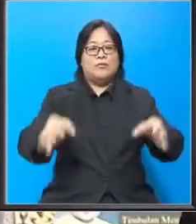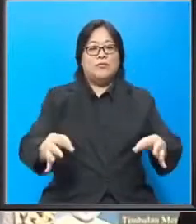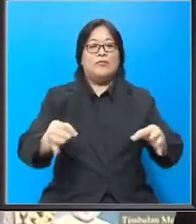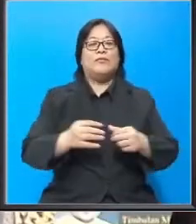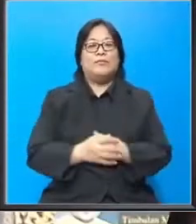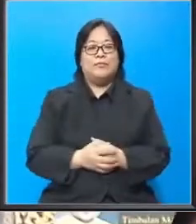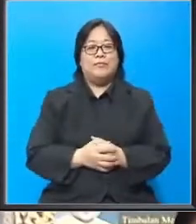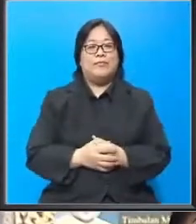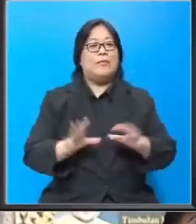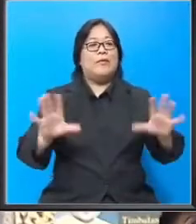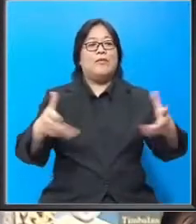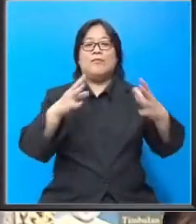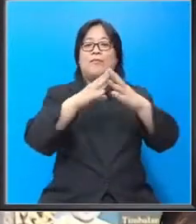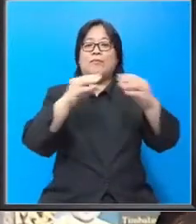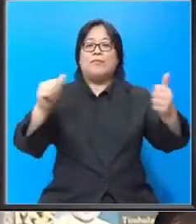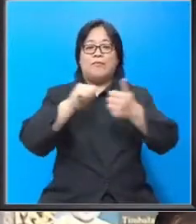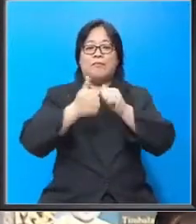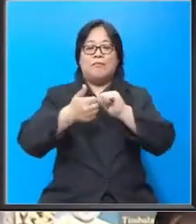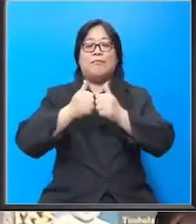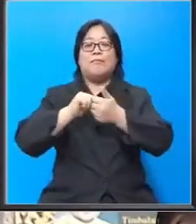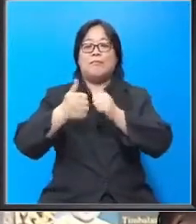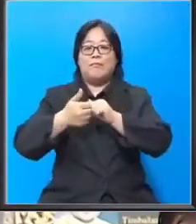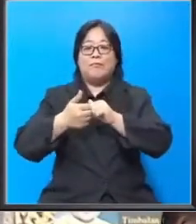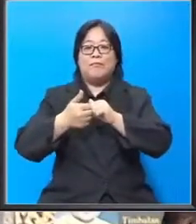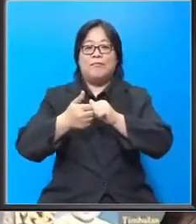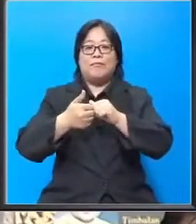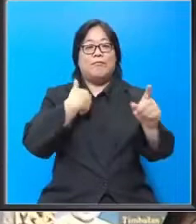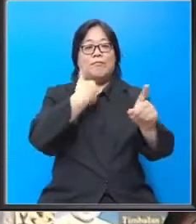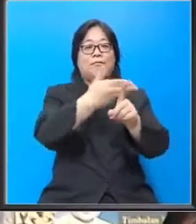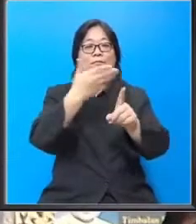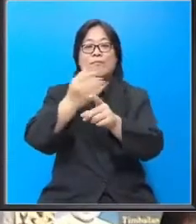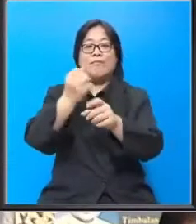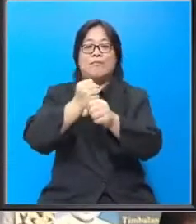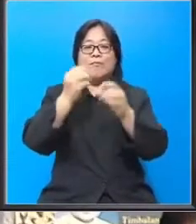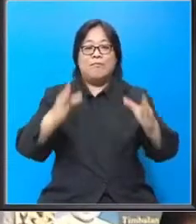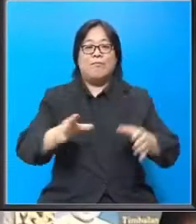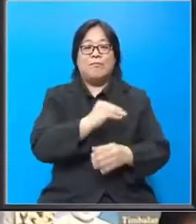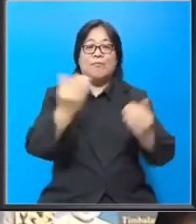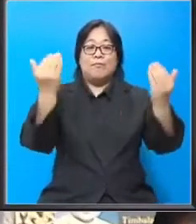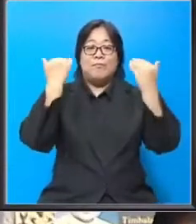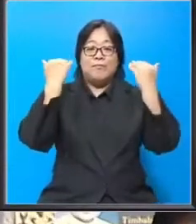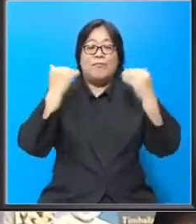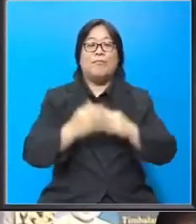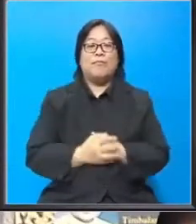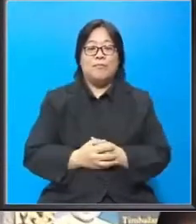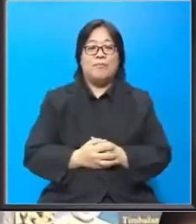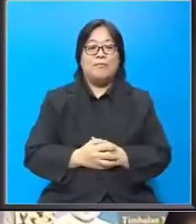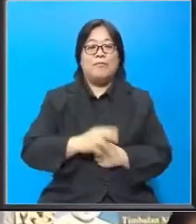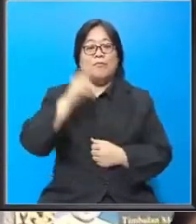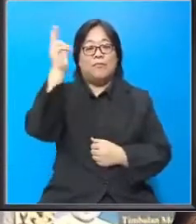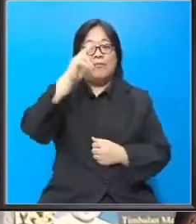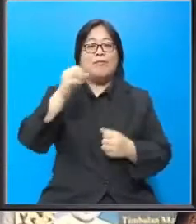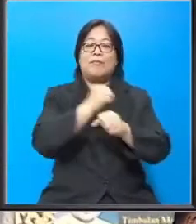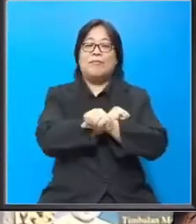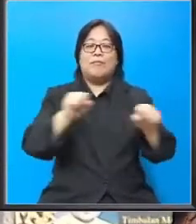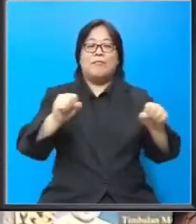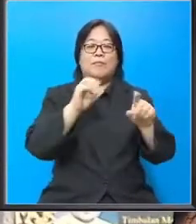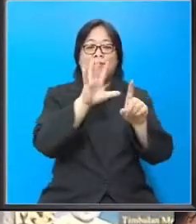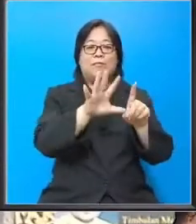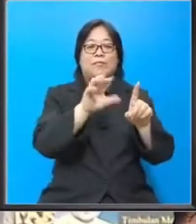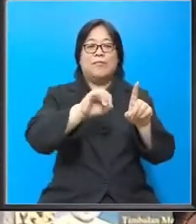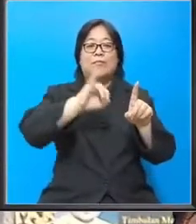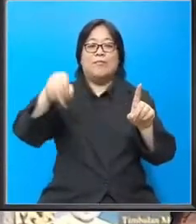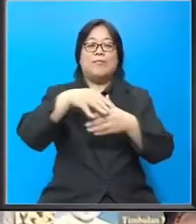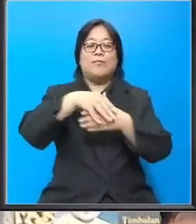mengatasi masalah pembuangan pekerja dan juga pengangguran ini yaitu dengan kerajaan mampu untuk ke